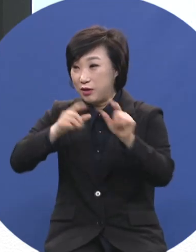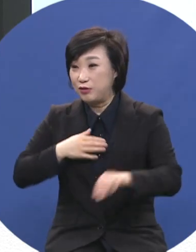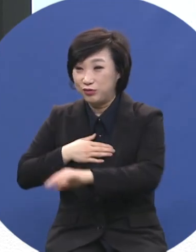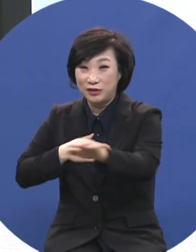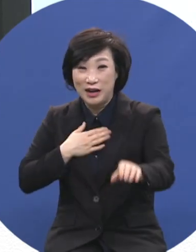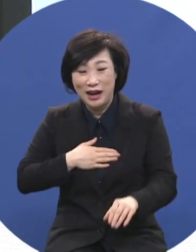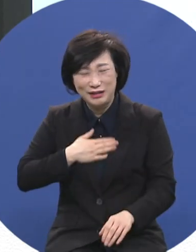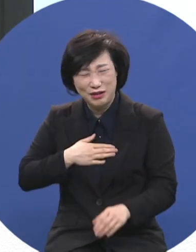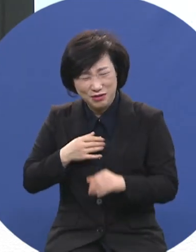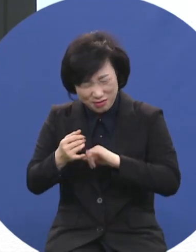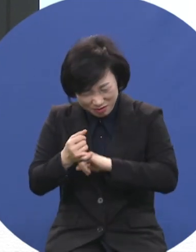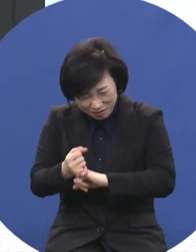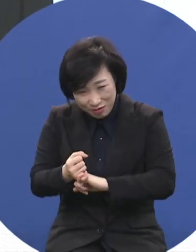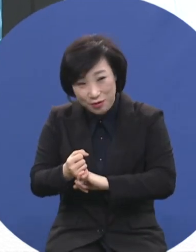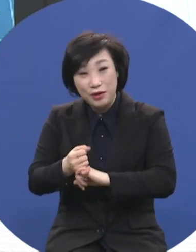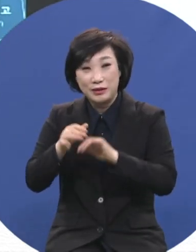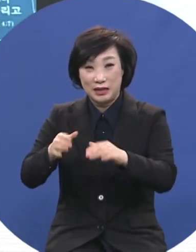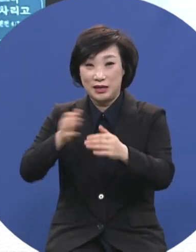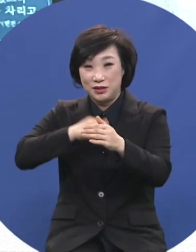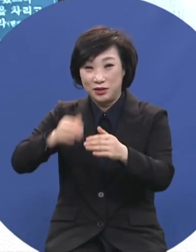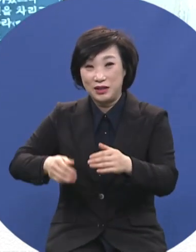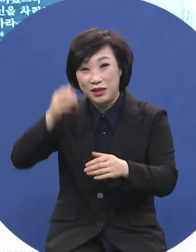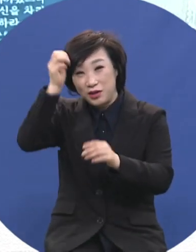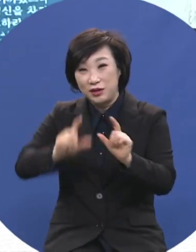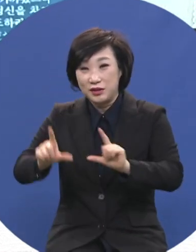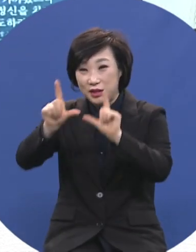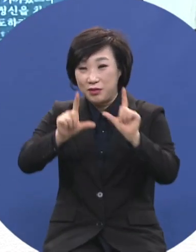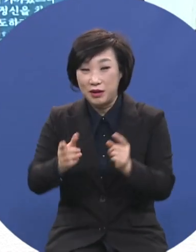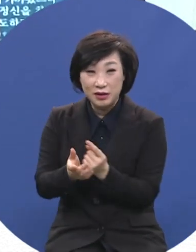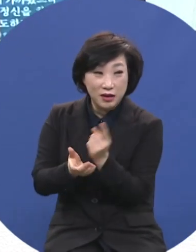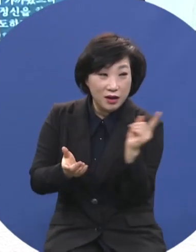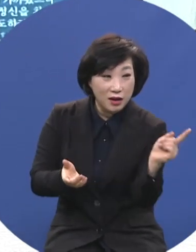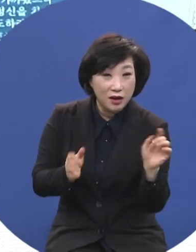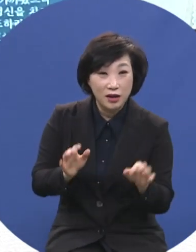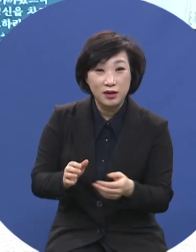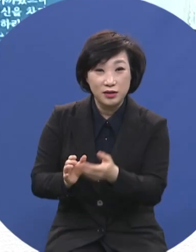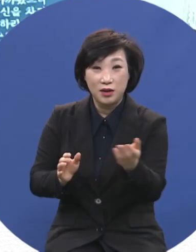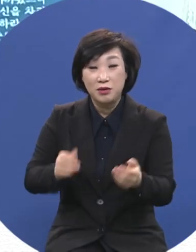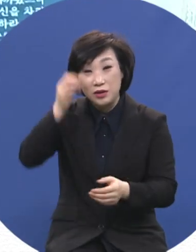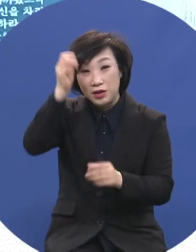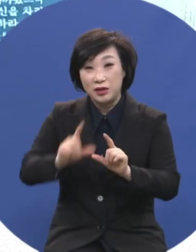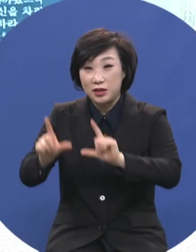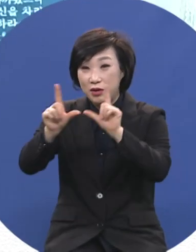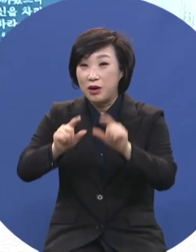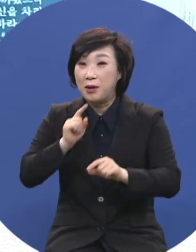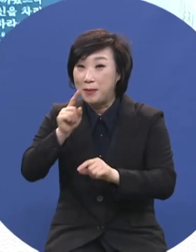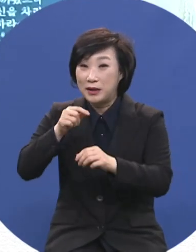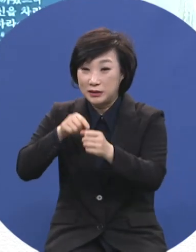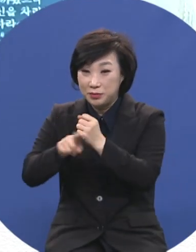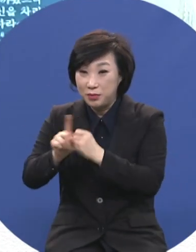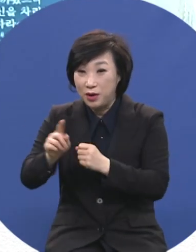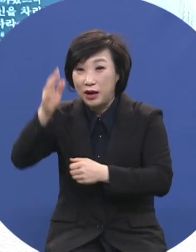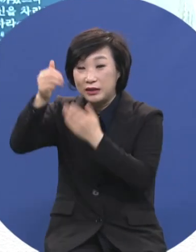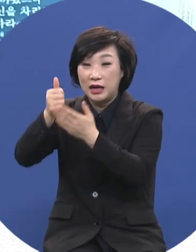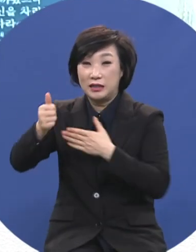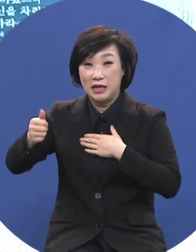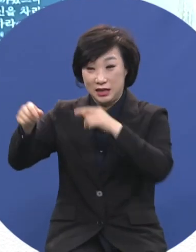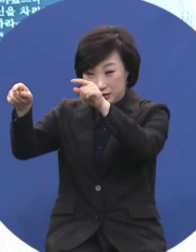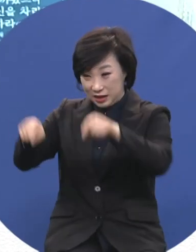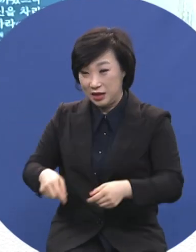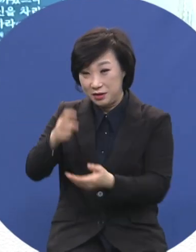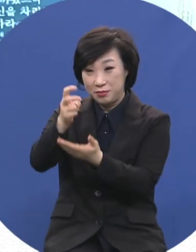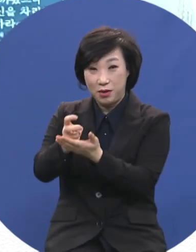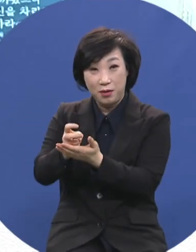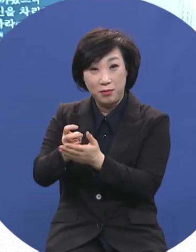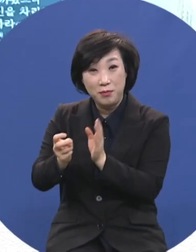알고 절대로 영적 생활에 벗어나서 영적 생활을 말은 하나님과 질서를 유지해서